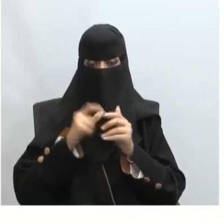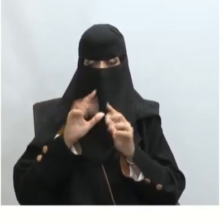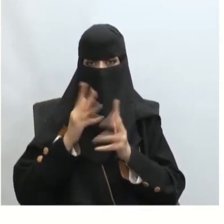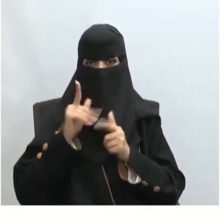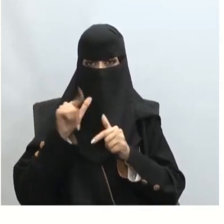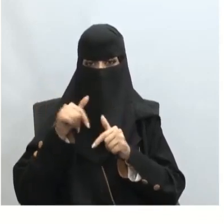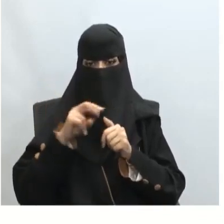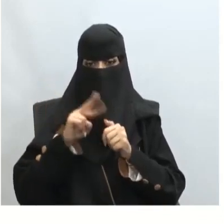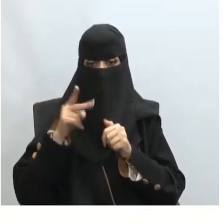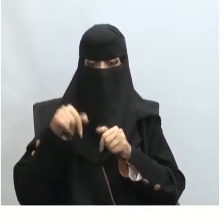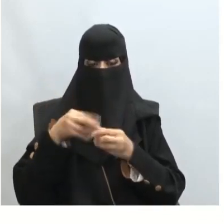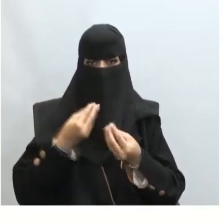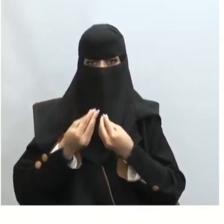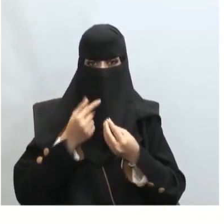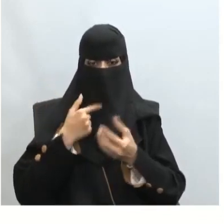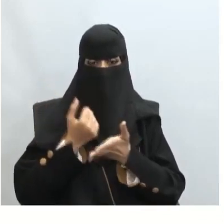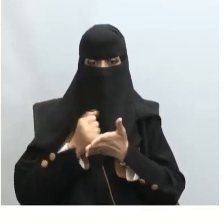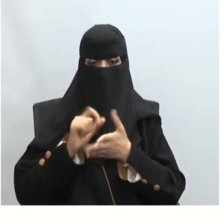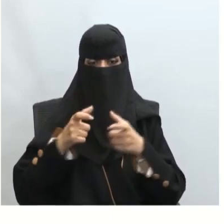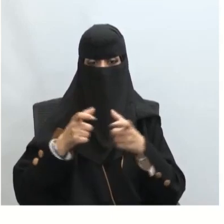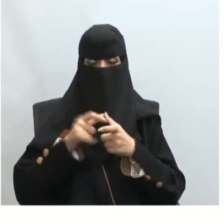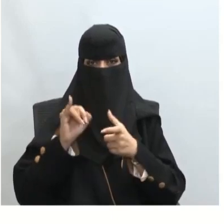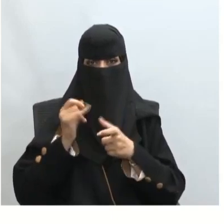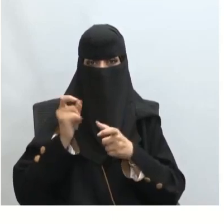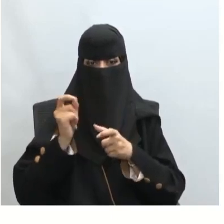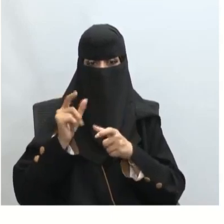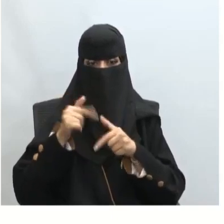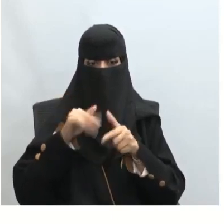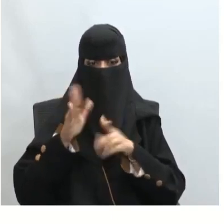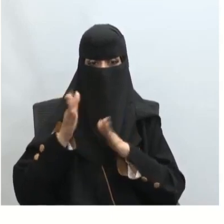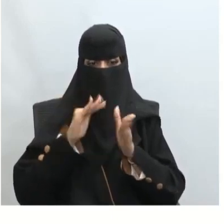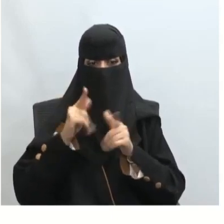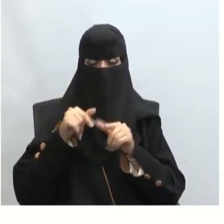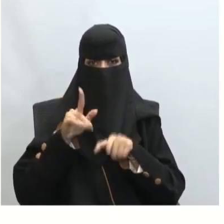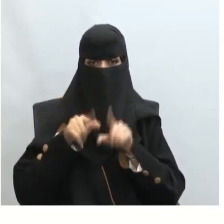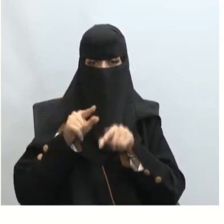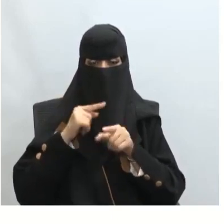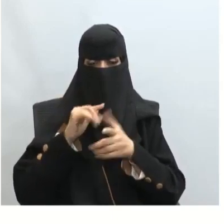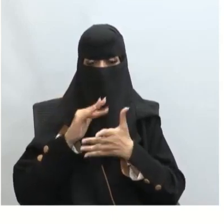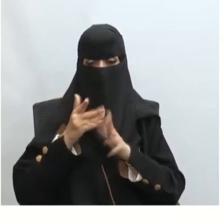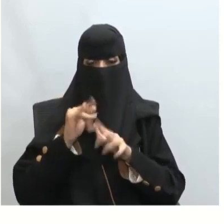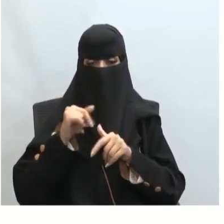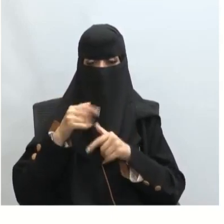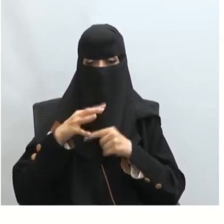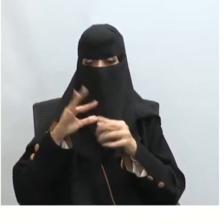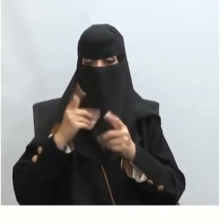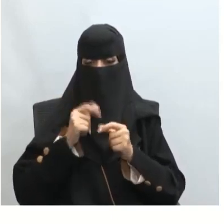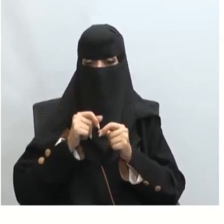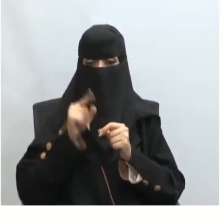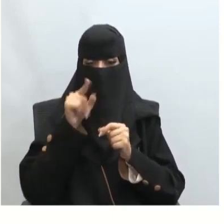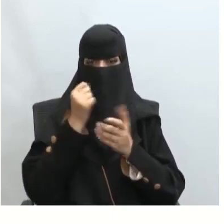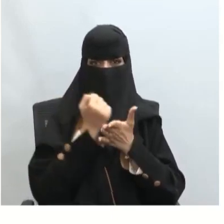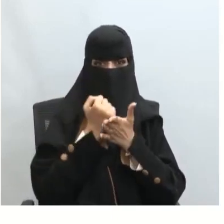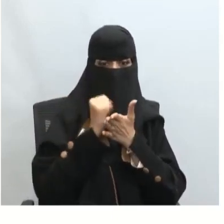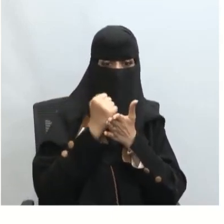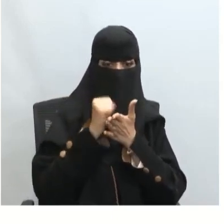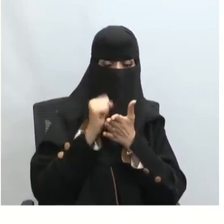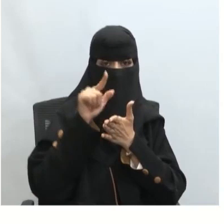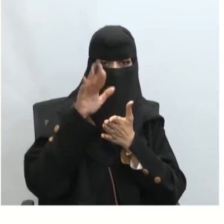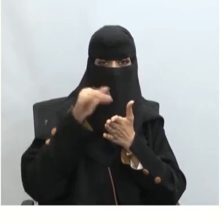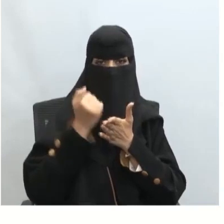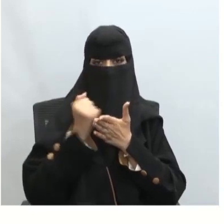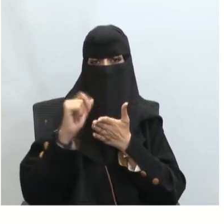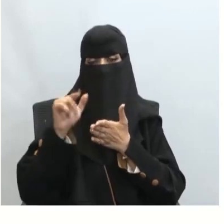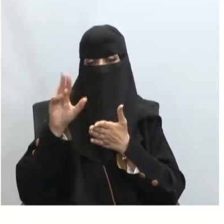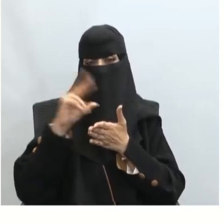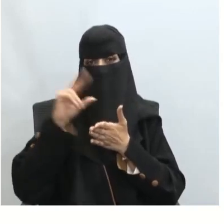في اي نوع من التفاعلات تحذف مجموعه من الذرات من ذره الكربون متجاورتين فتتكون رابطه اضافيه بينهما